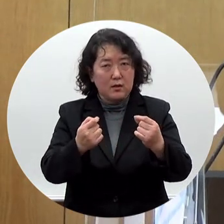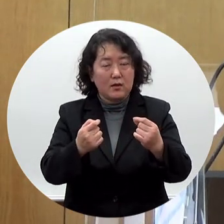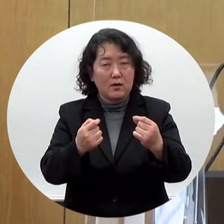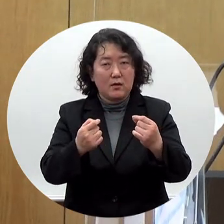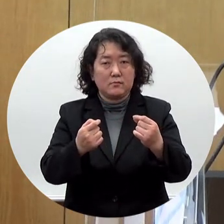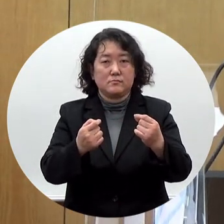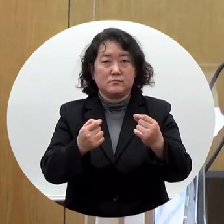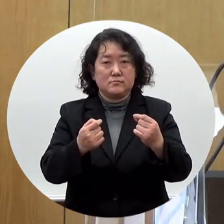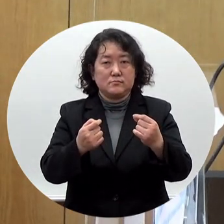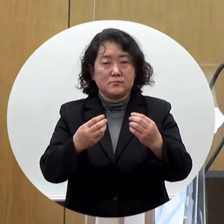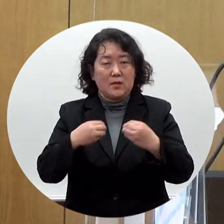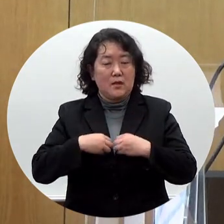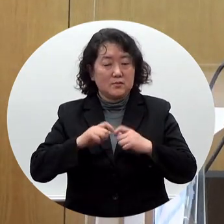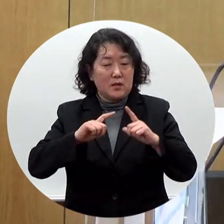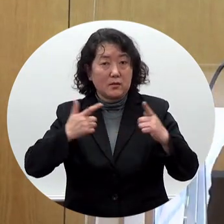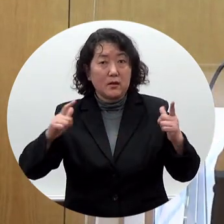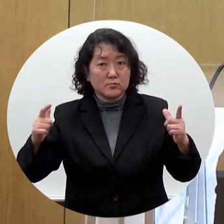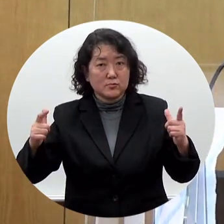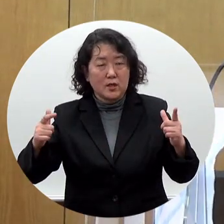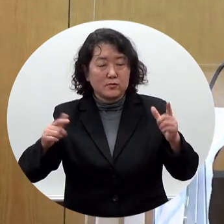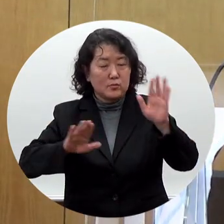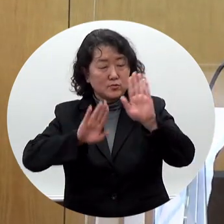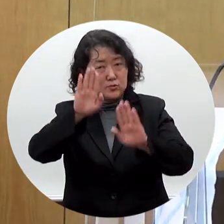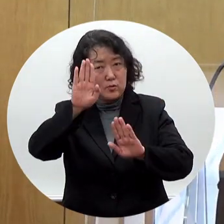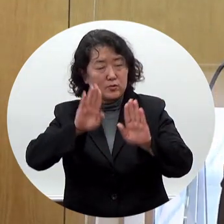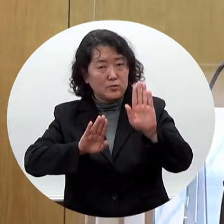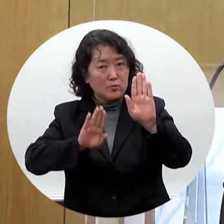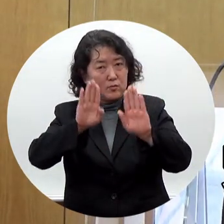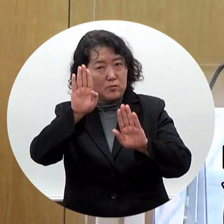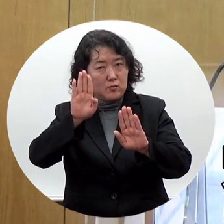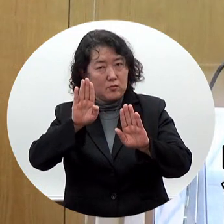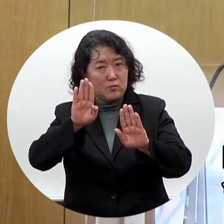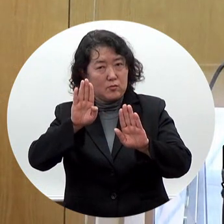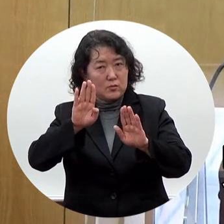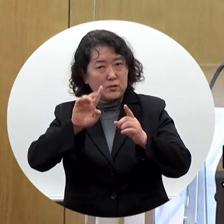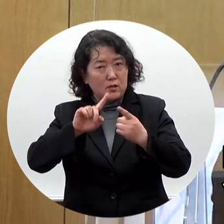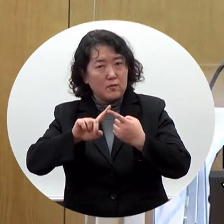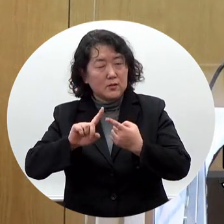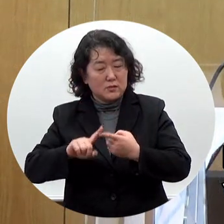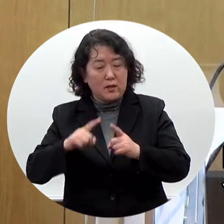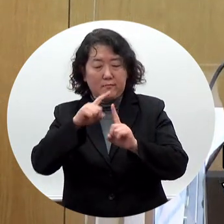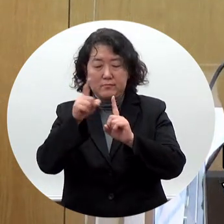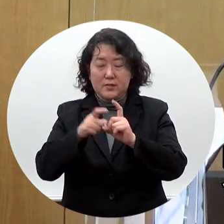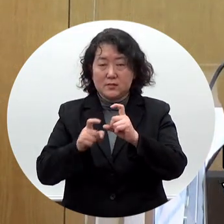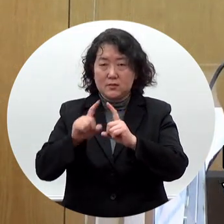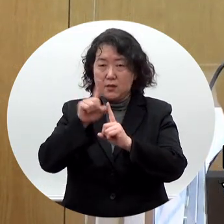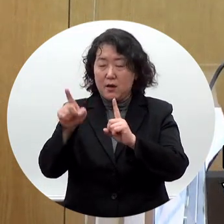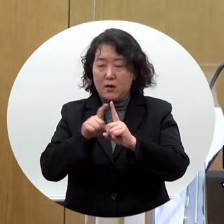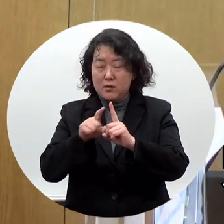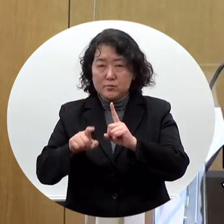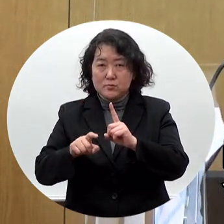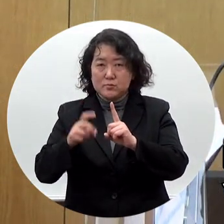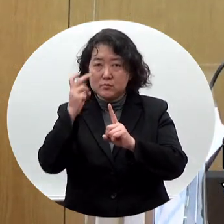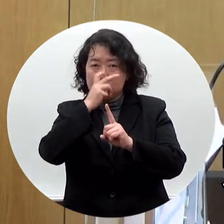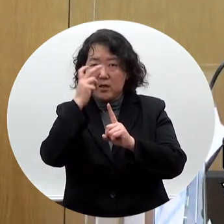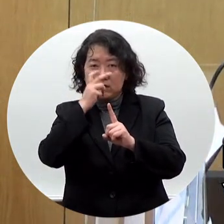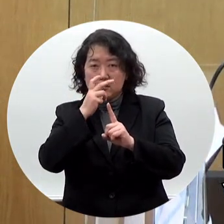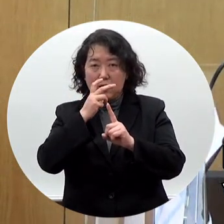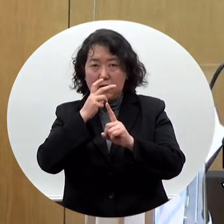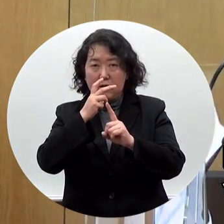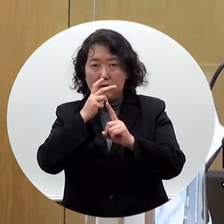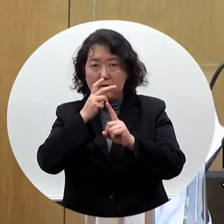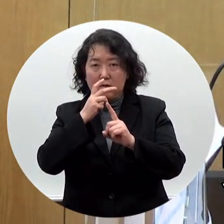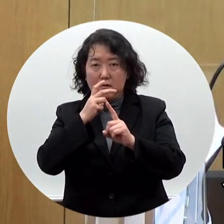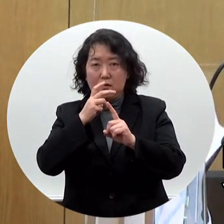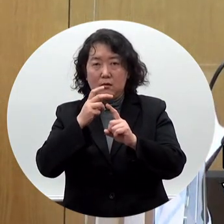より感染拡大の状況にもよりますけれども、PCR 検査や抗原検査の費用の一部を